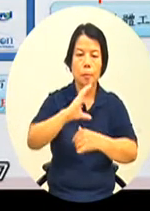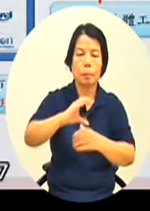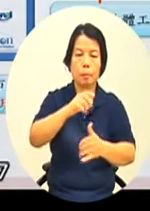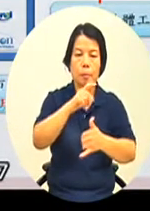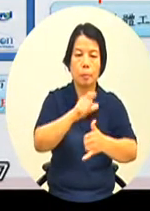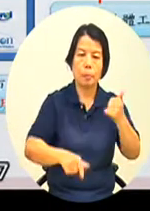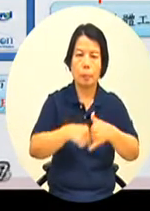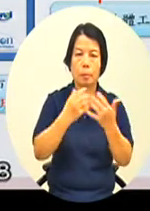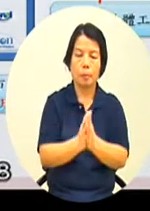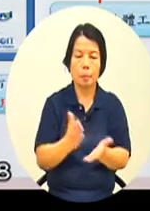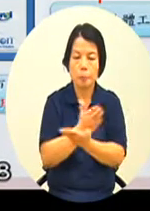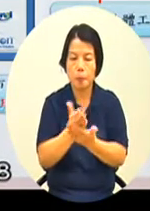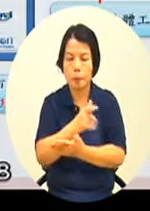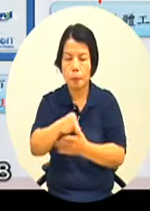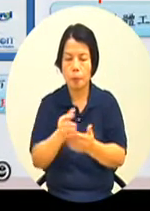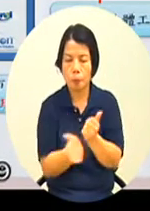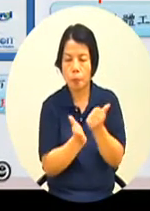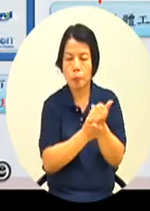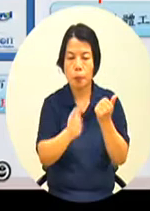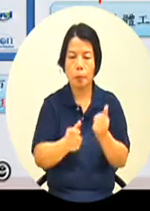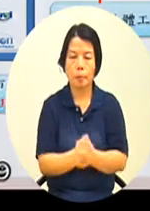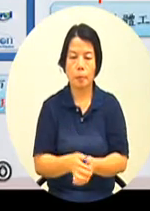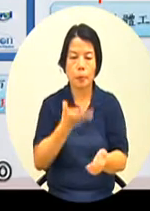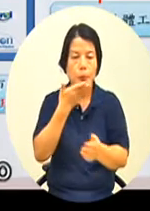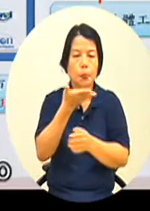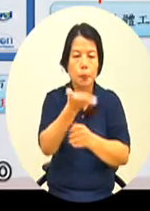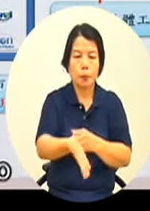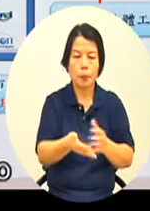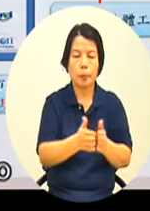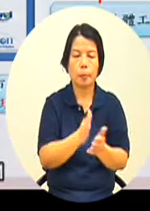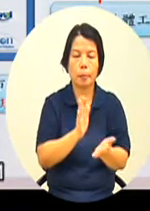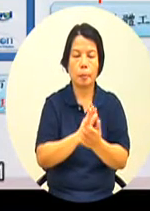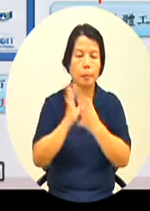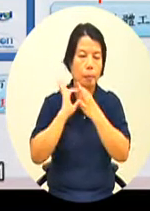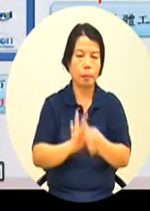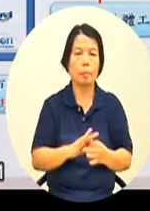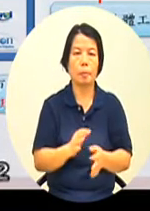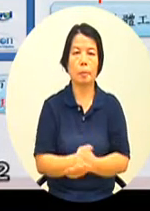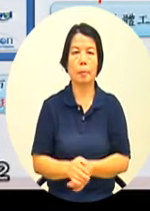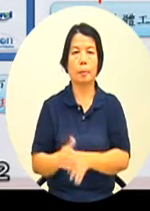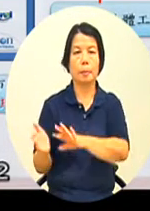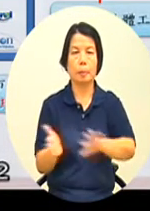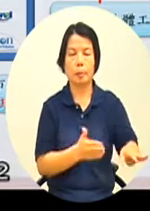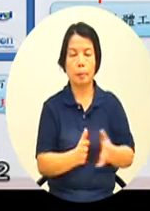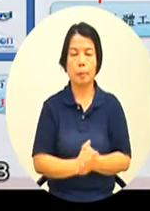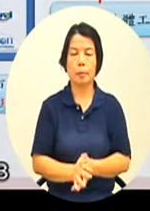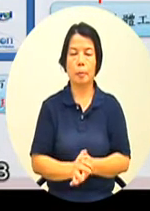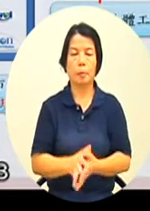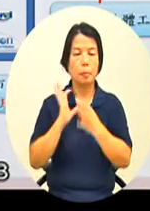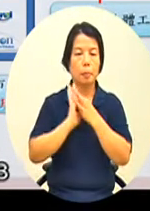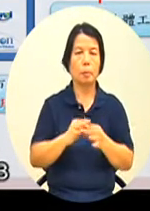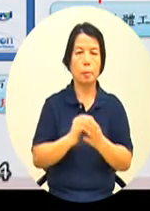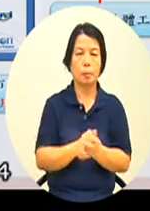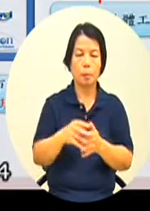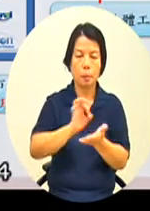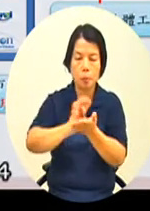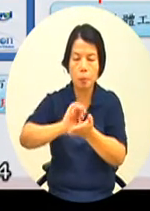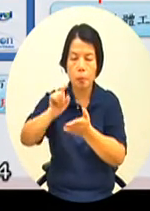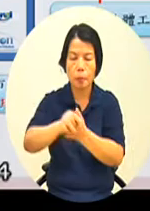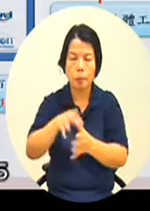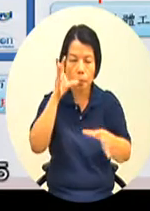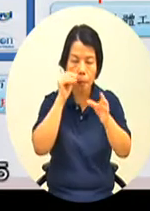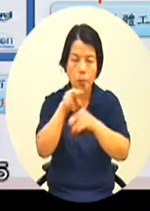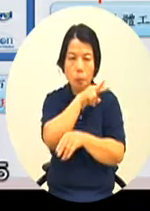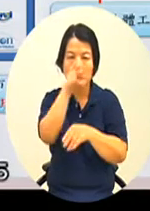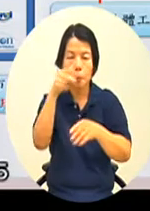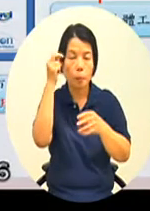跟鼓励的方式，以利后续的推广。接下来持续应用视觉化工具，或者